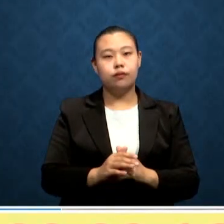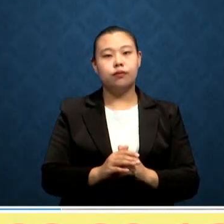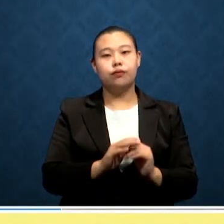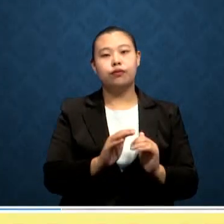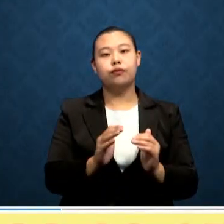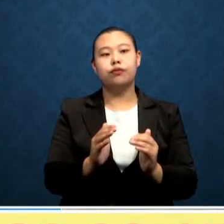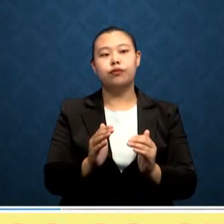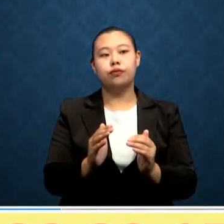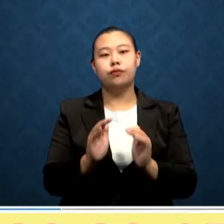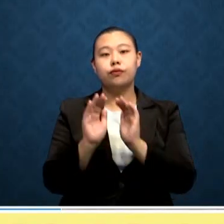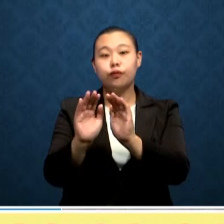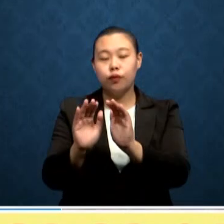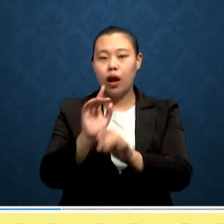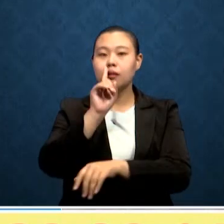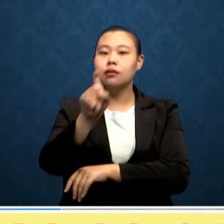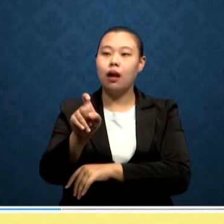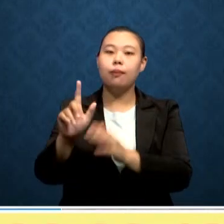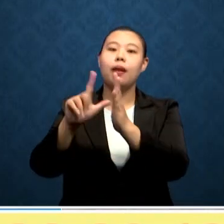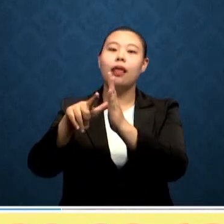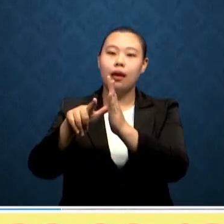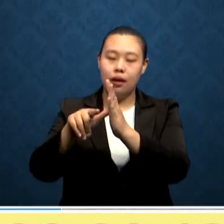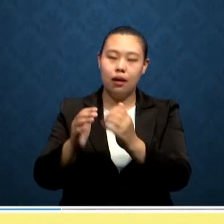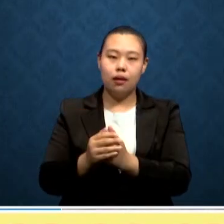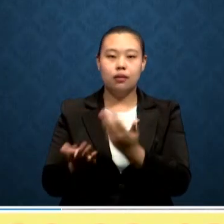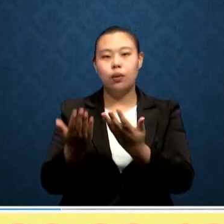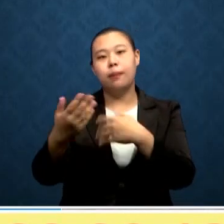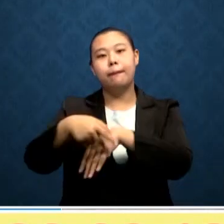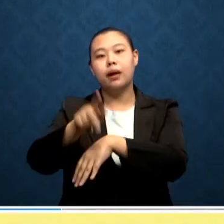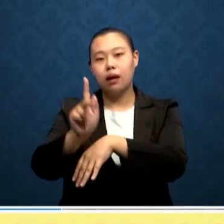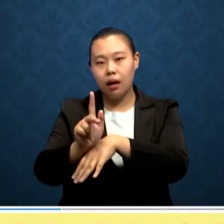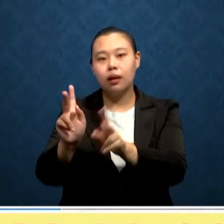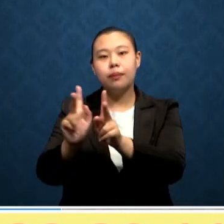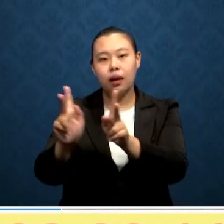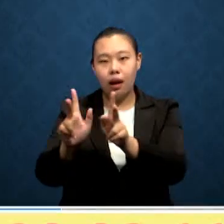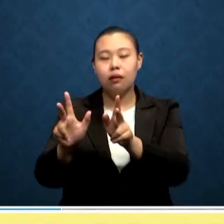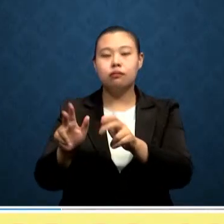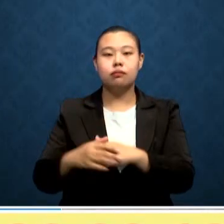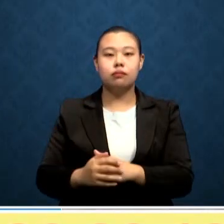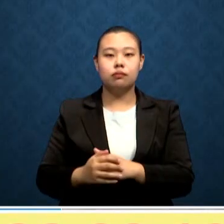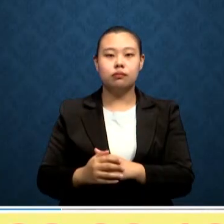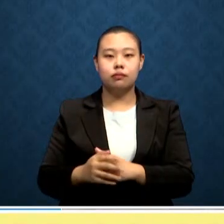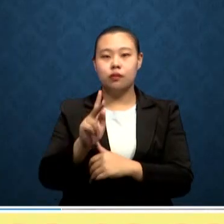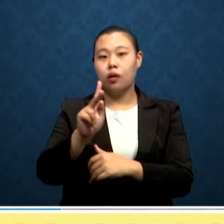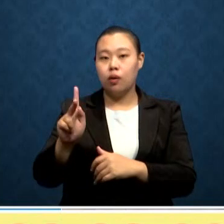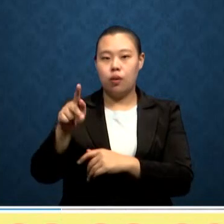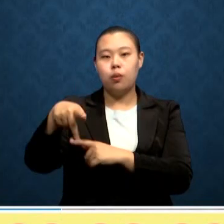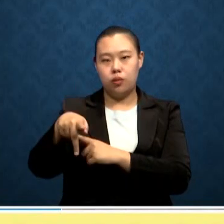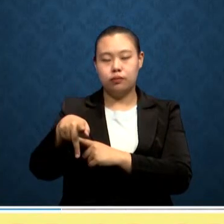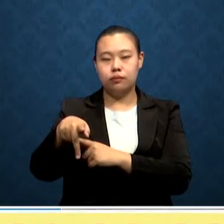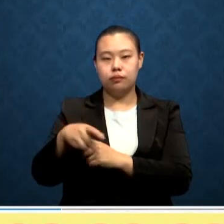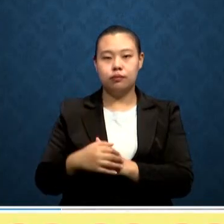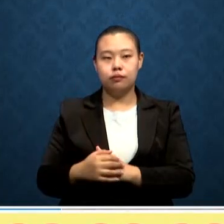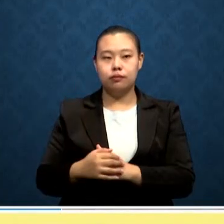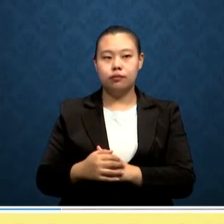ท่านเลขาธิการหรือท่านประธานและคณะกรรมการกำกับกิจการพลังงาน